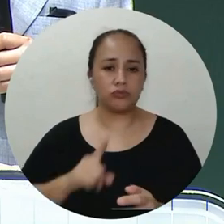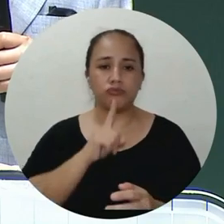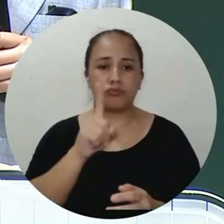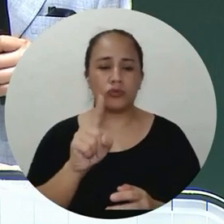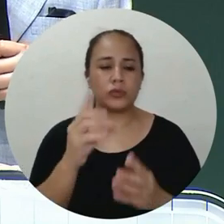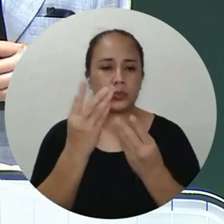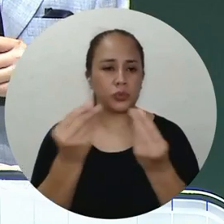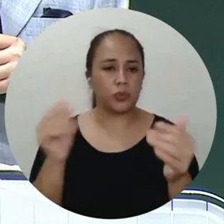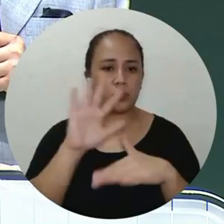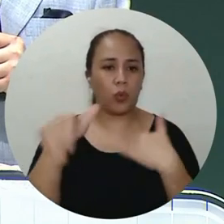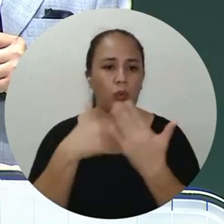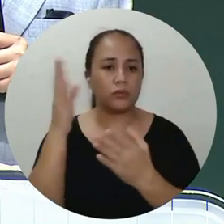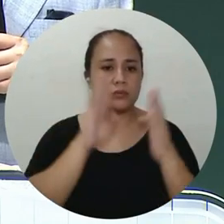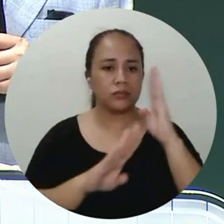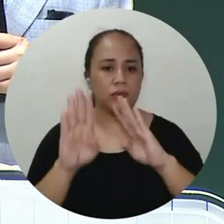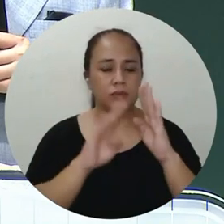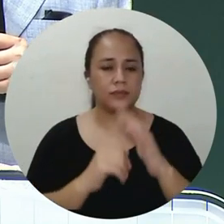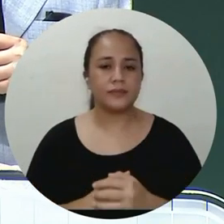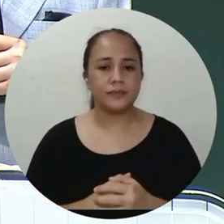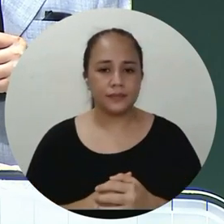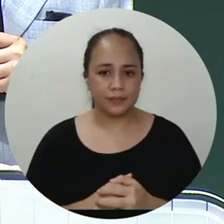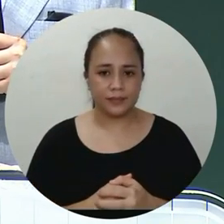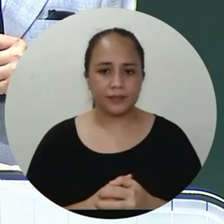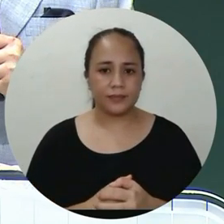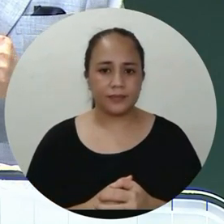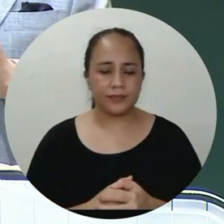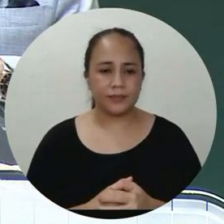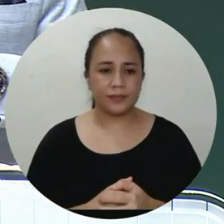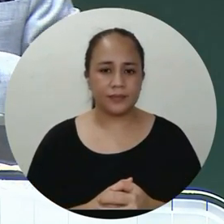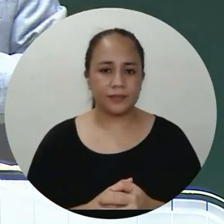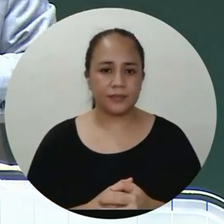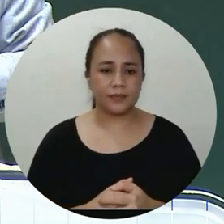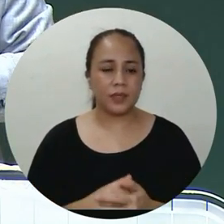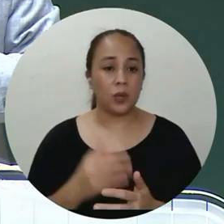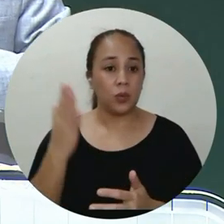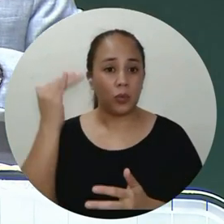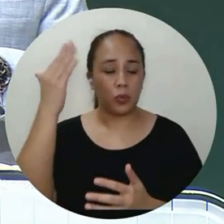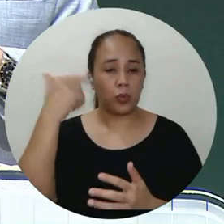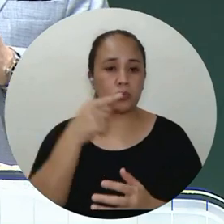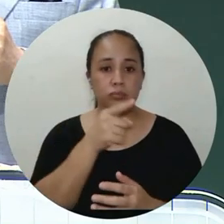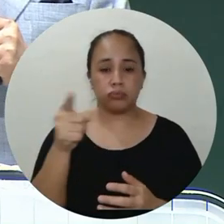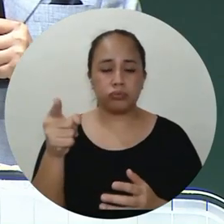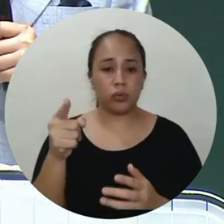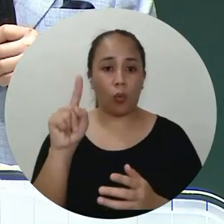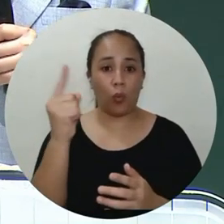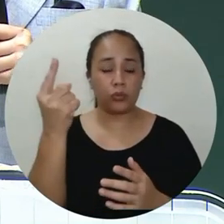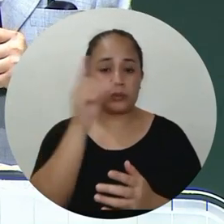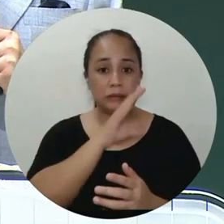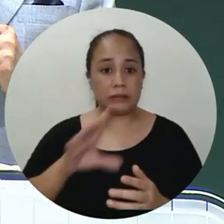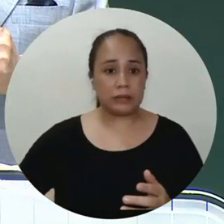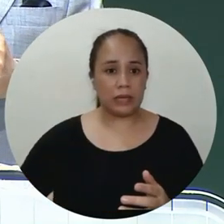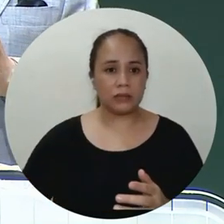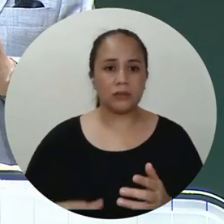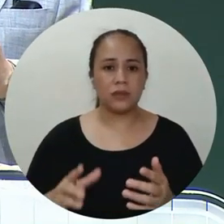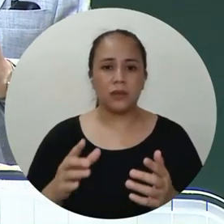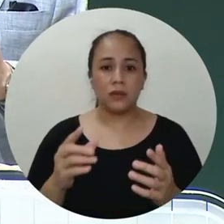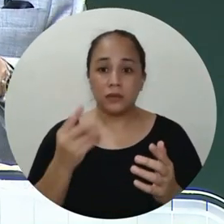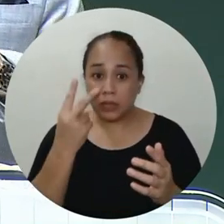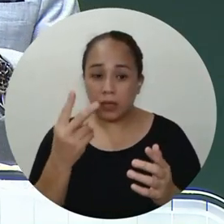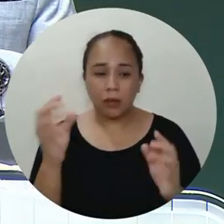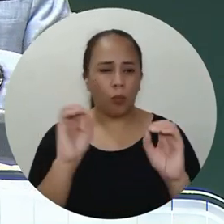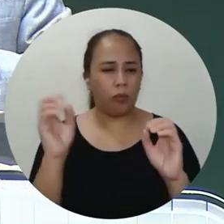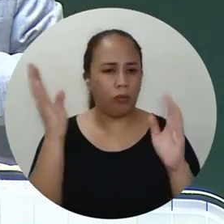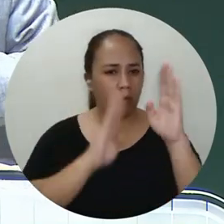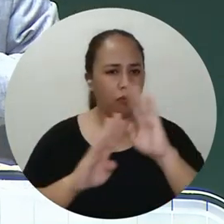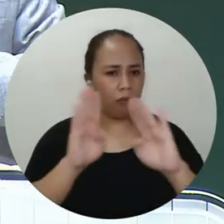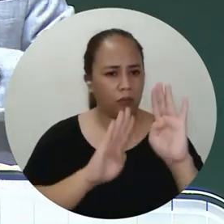all problems. 오직 그리스도 되는 사람들은요 아무 문제 없어요. Because to those who can do only Christ, they have no problem. I'm okay, you okay, everybody's